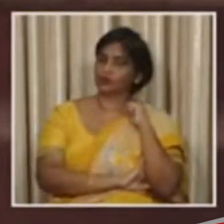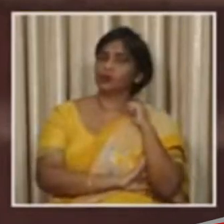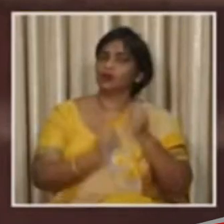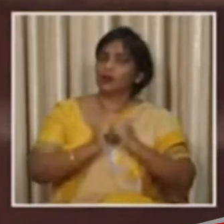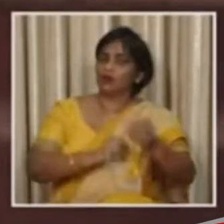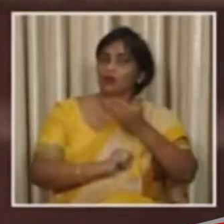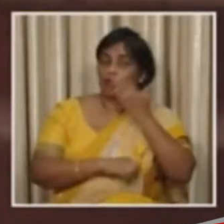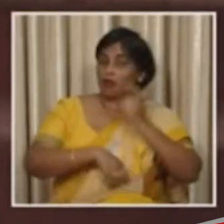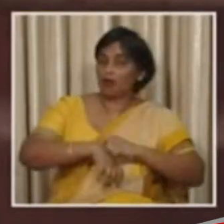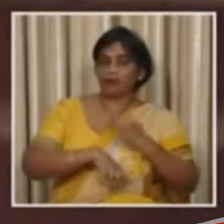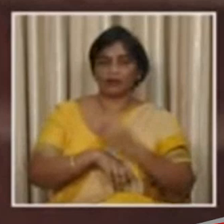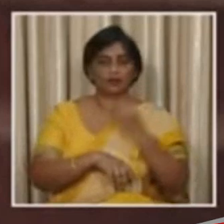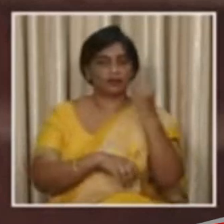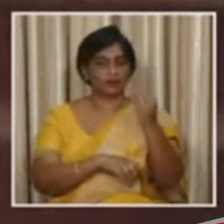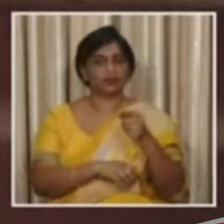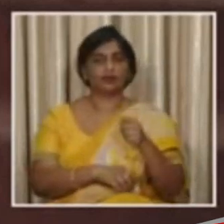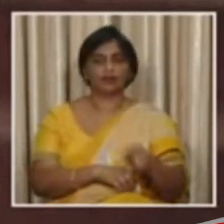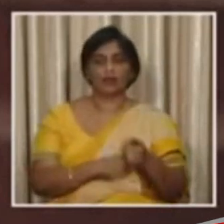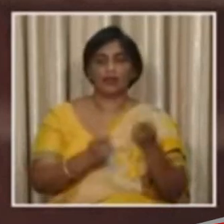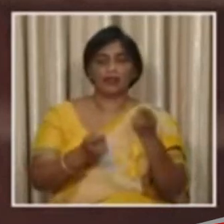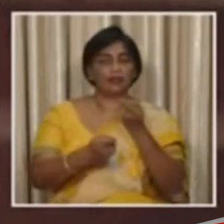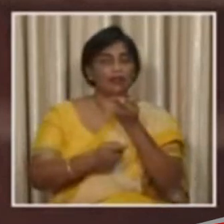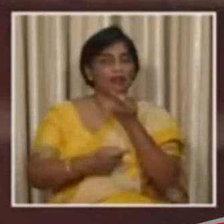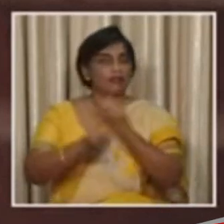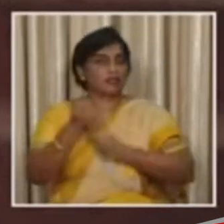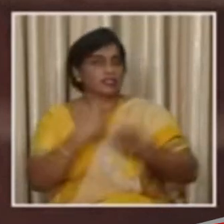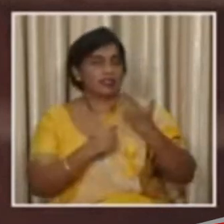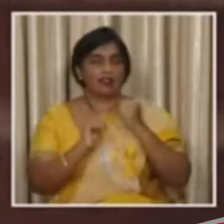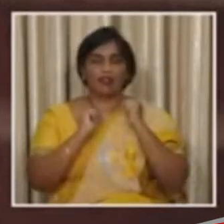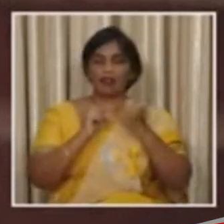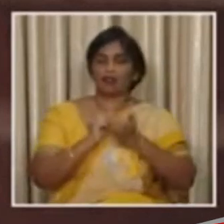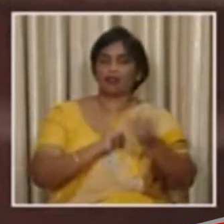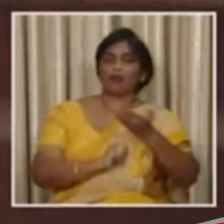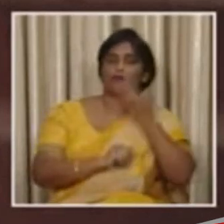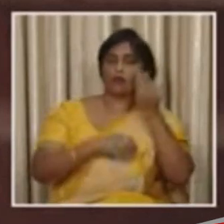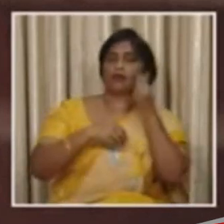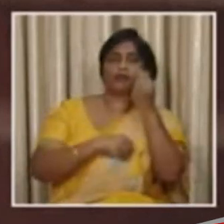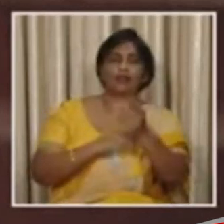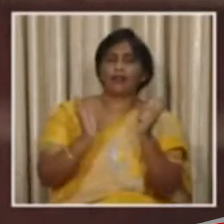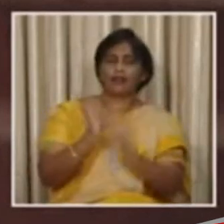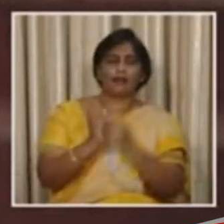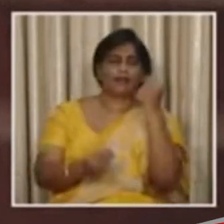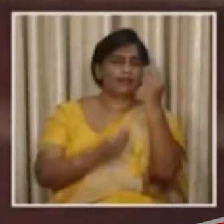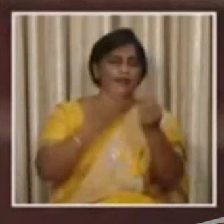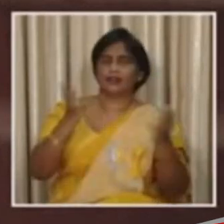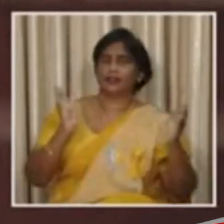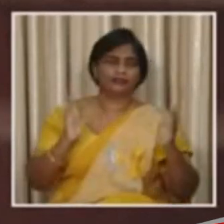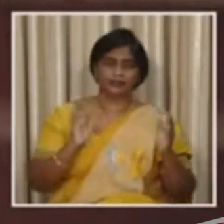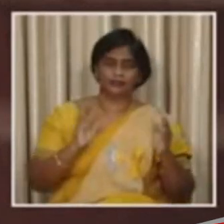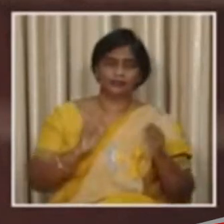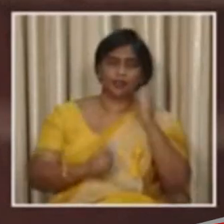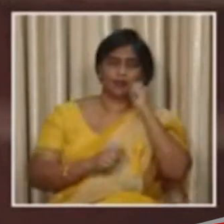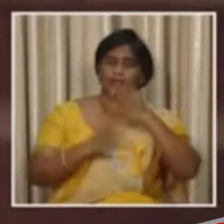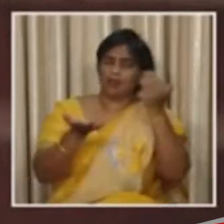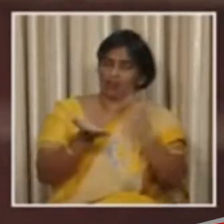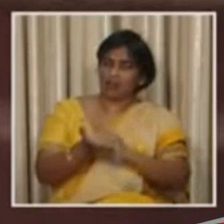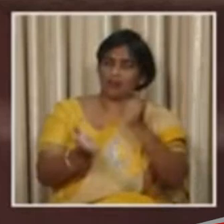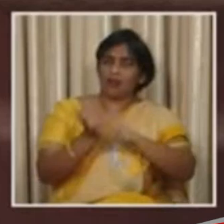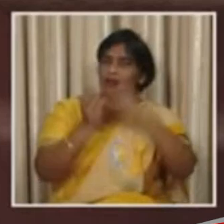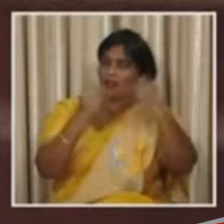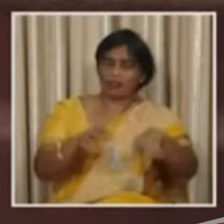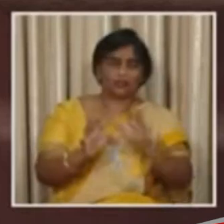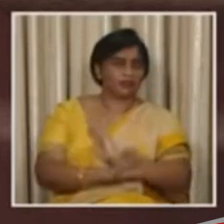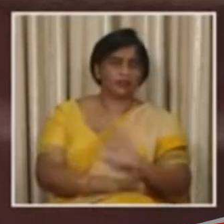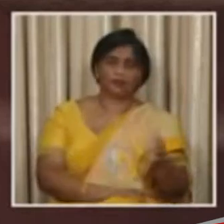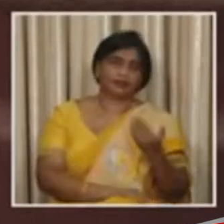පුළුවන් අවස්ථාව ලබා දෙන එක, මාකට් එකේ ඒගොල්ලන්ට ඕන විදිහට දුවන්න පුළුවන් දෙන එක. මිසක් මේ ණය හොය ණය දීලා මිනිසුන්ව තවත් ණයකාරයෝ කරන එක නෙමෙයි.